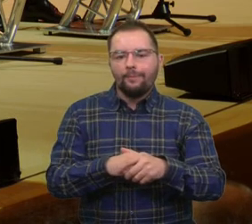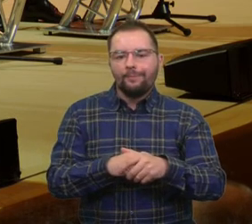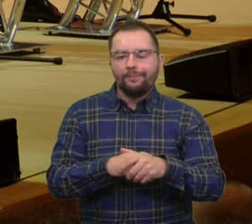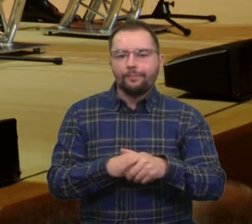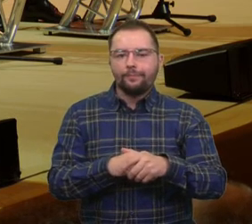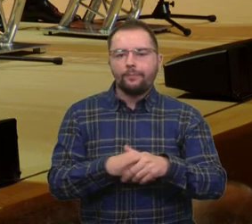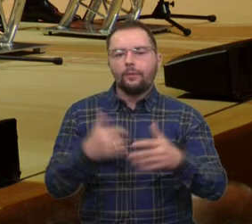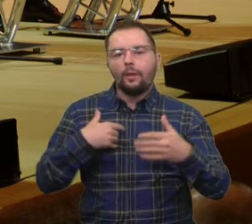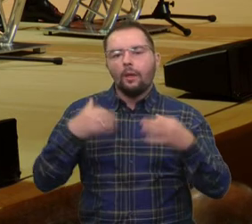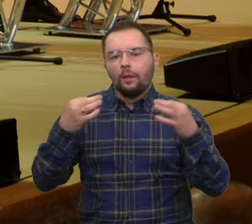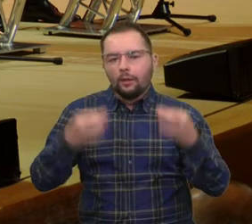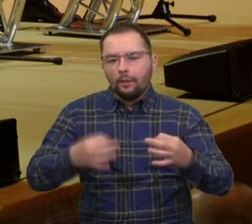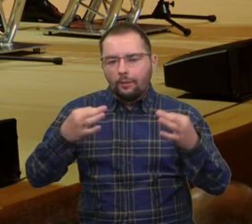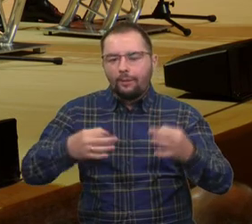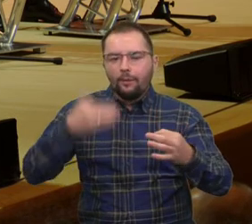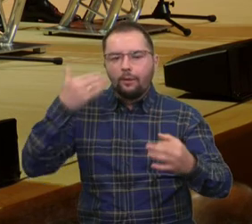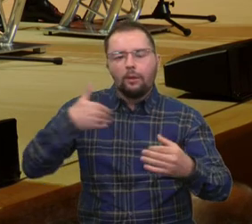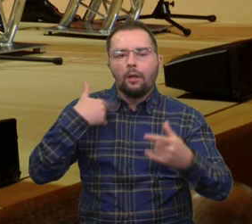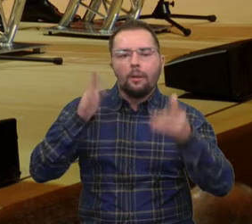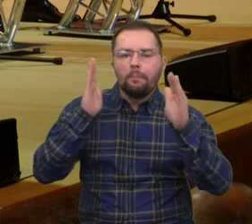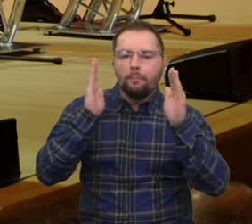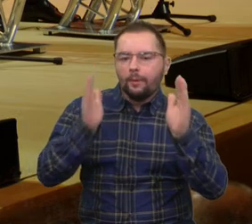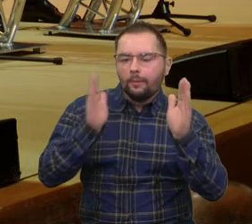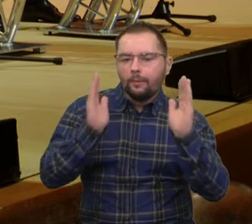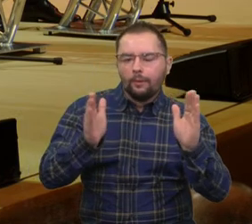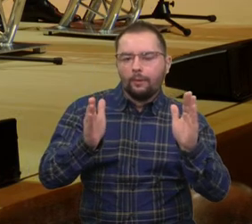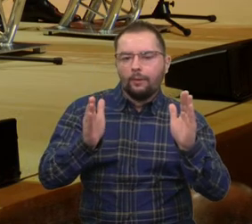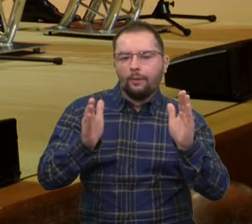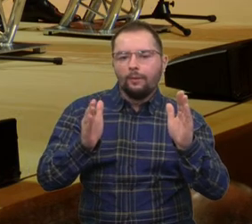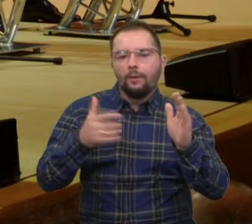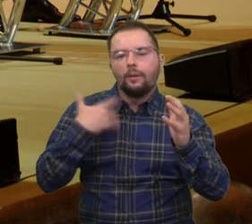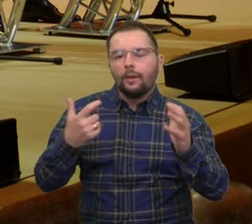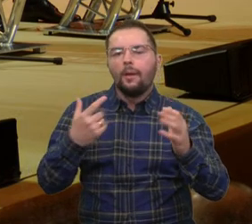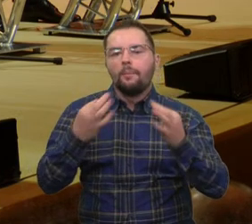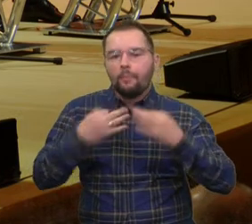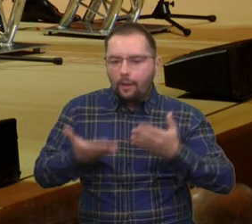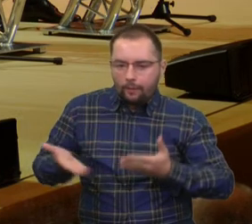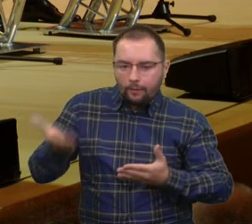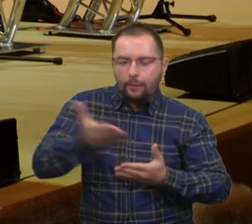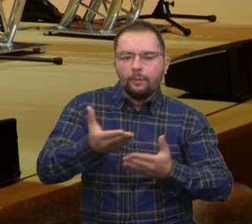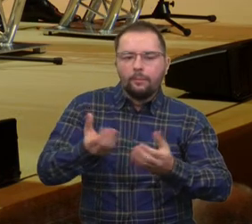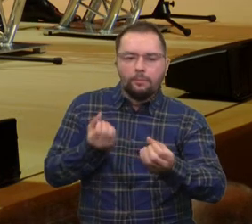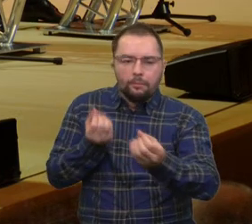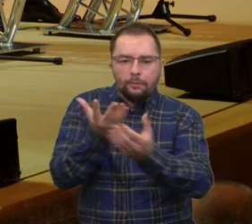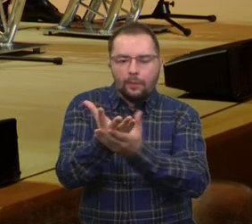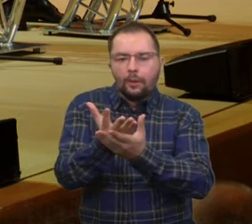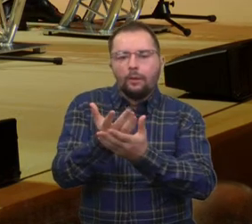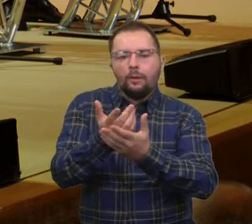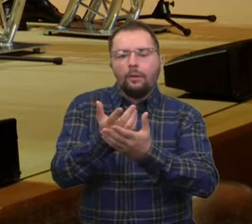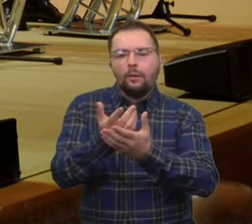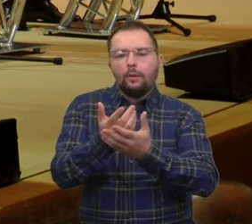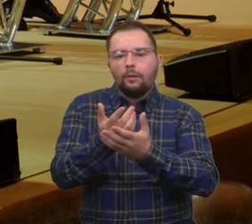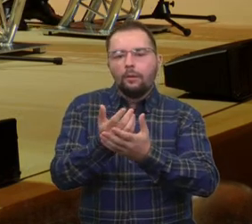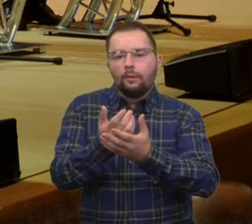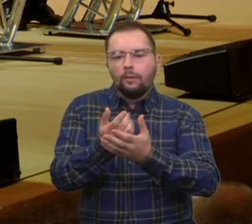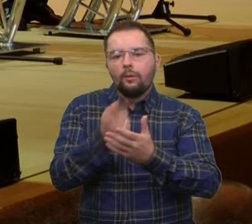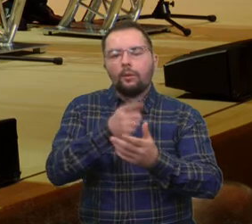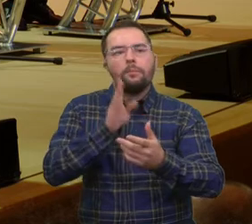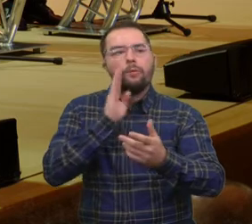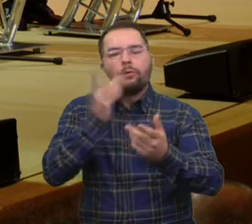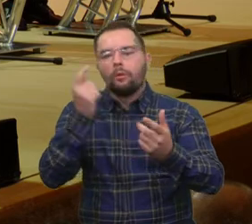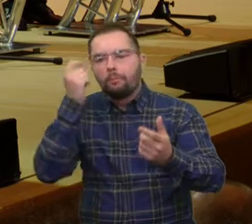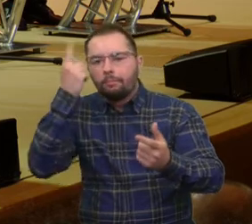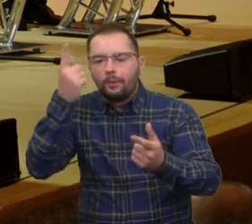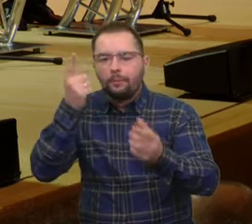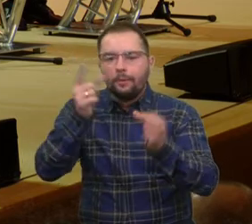o tym, już nie będę więcej, ale chciałem Państwu powiedzieć, że na tym polega kreowanie